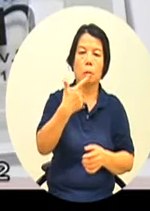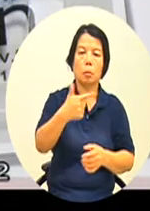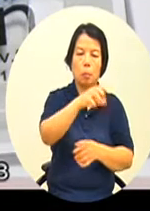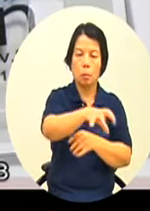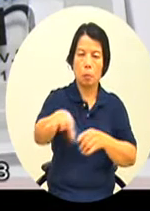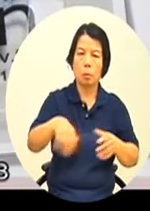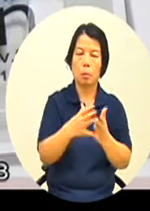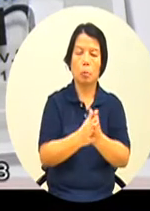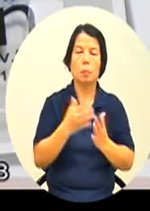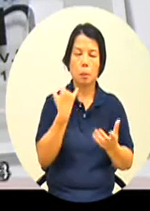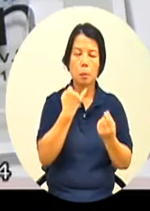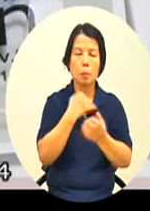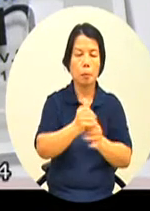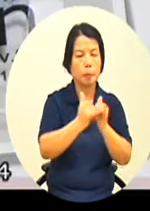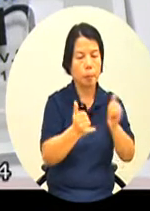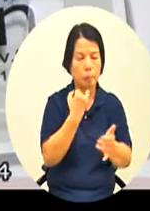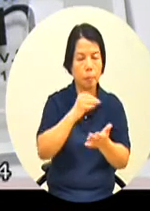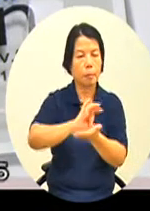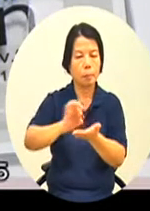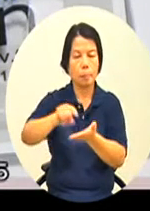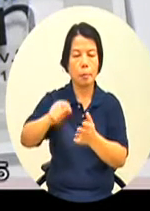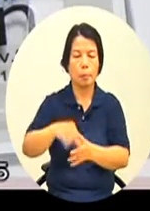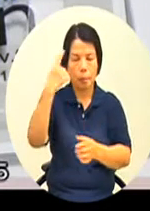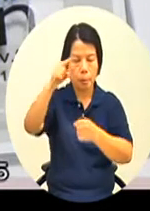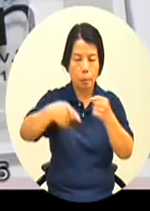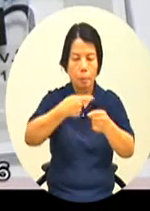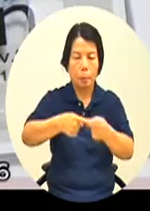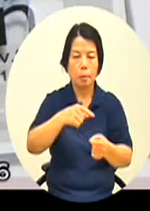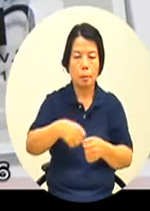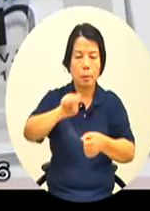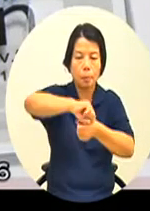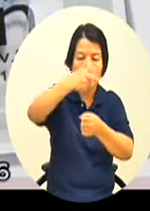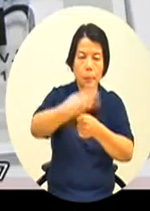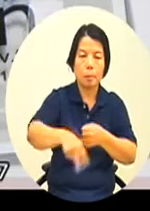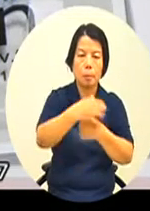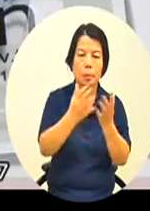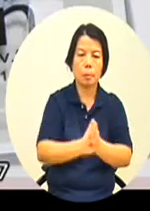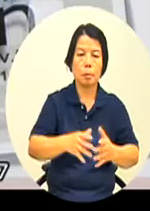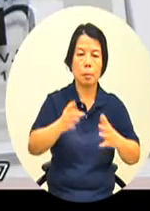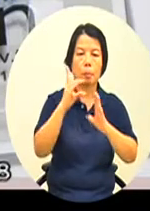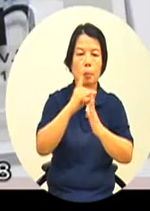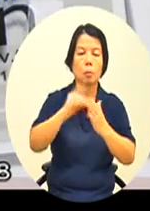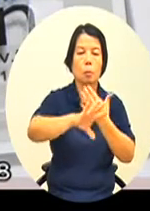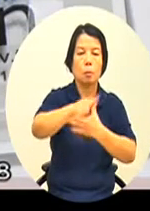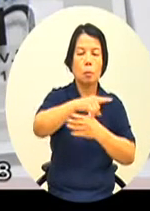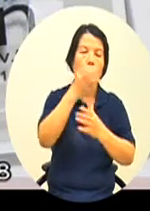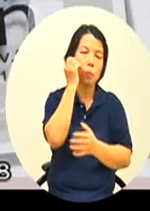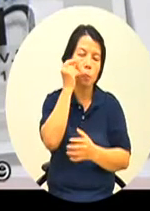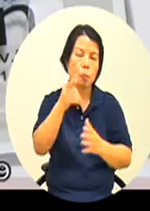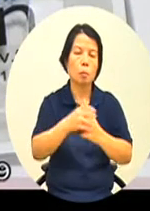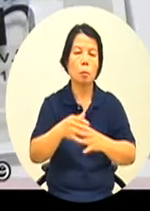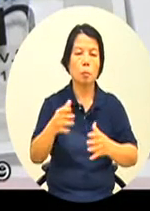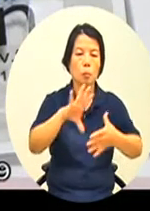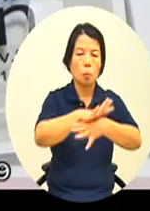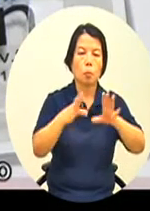线上网服务。那我们明年规划再增加户外的观光、文化、交通等民众的聚集地